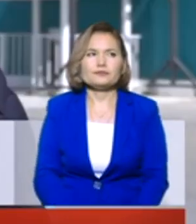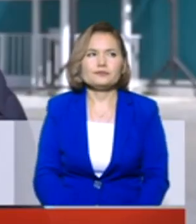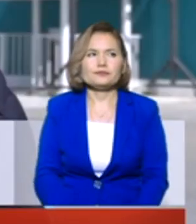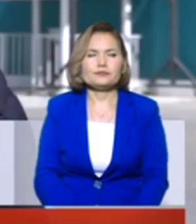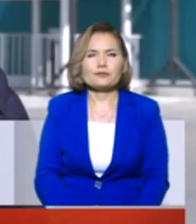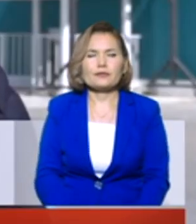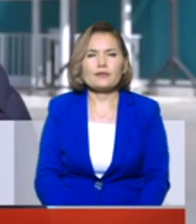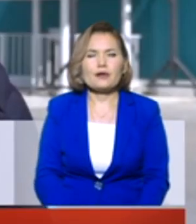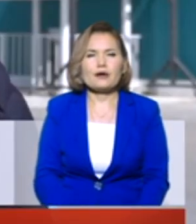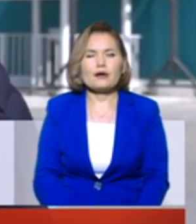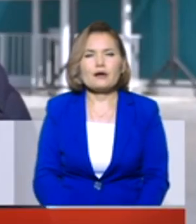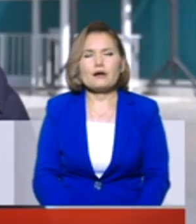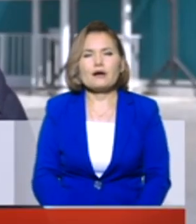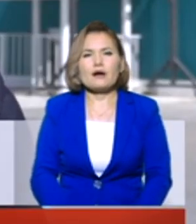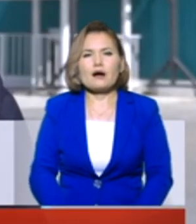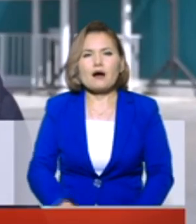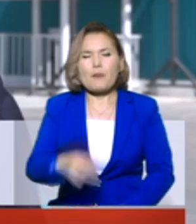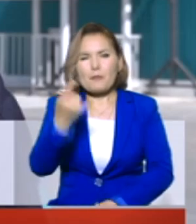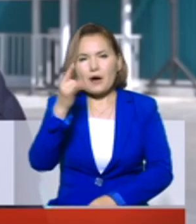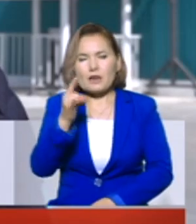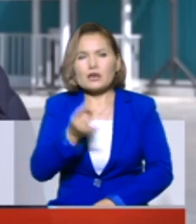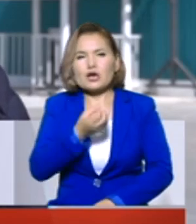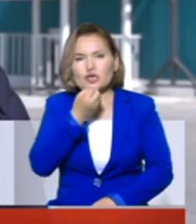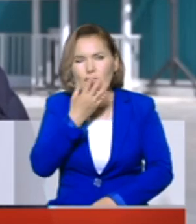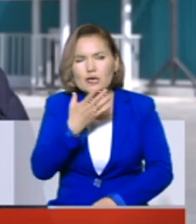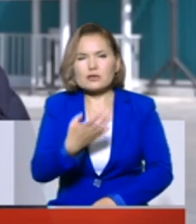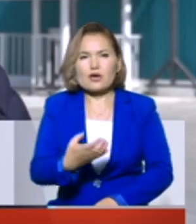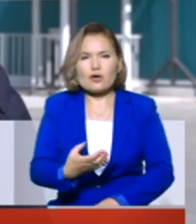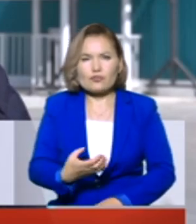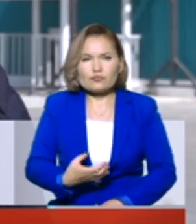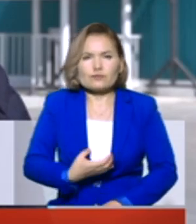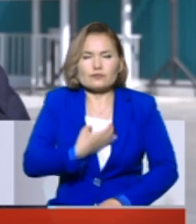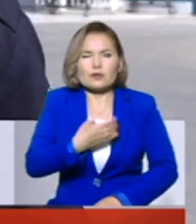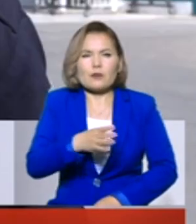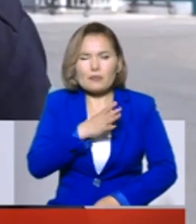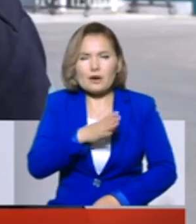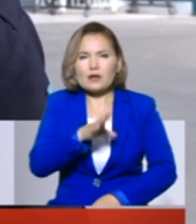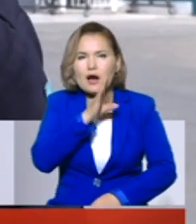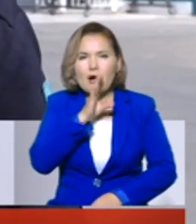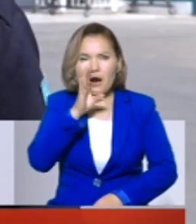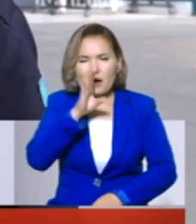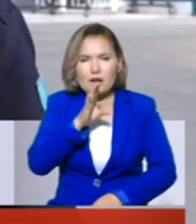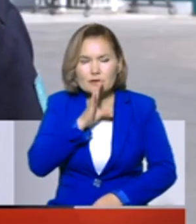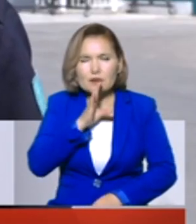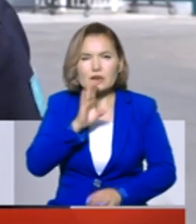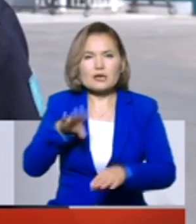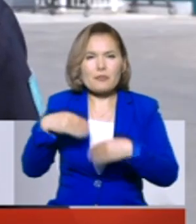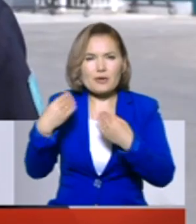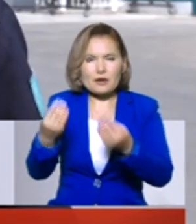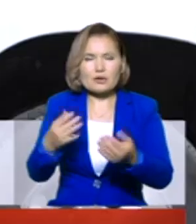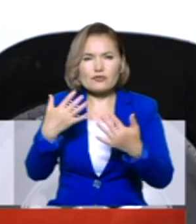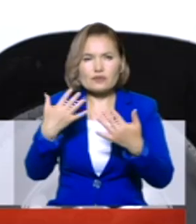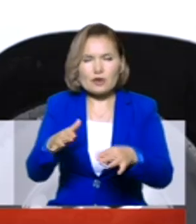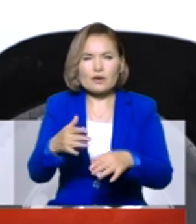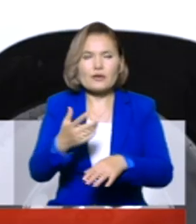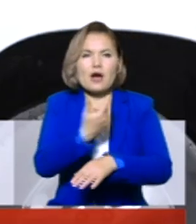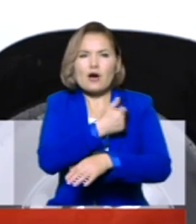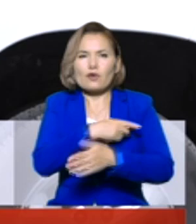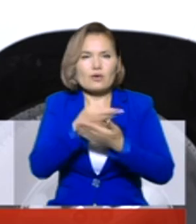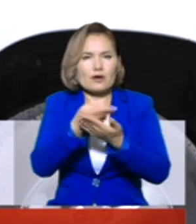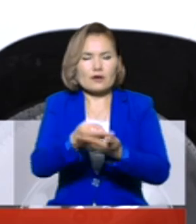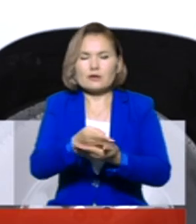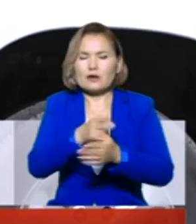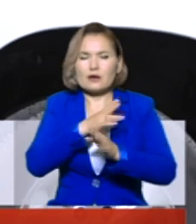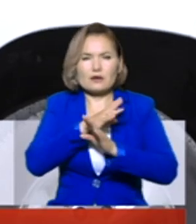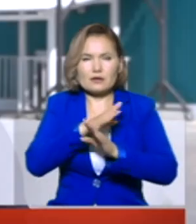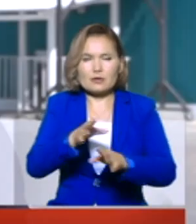Балансы жақсы, кішкене шошынған, ата-анасы тапсырылды, ешқандай алғаш көмек қажет болған жоқ. Қаншама үгіт насихаттар